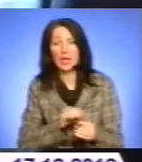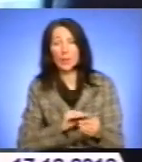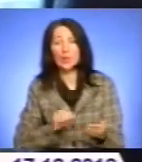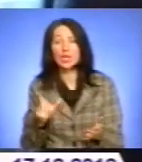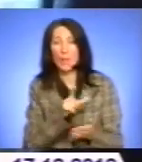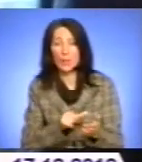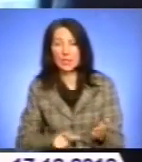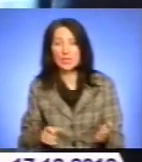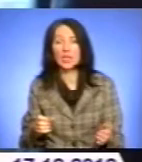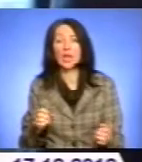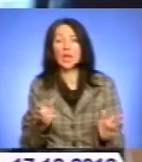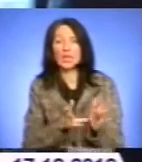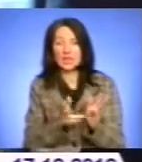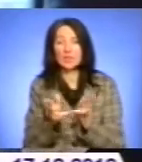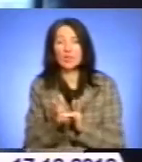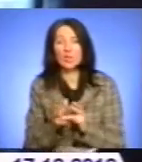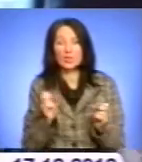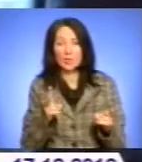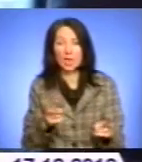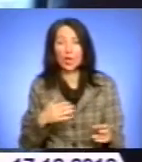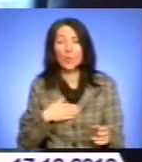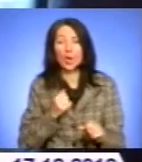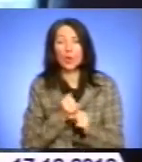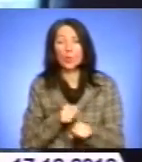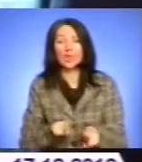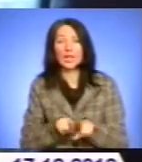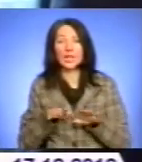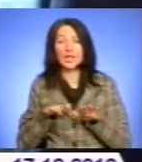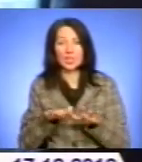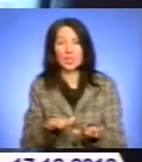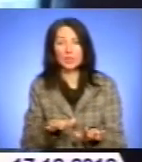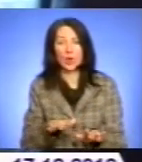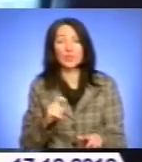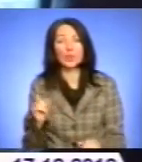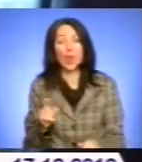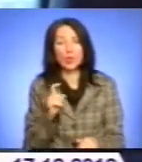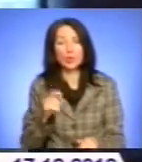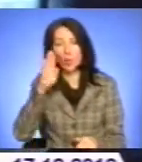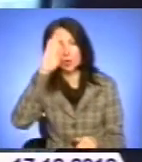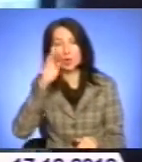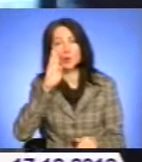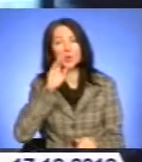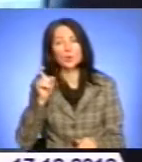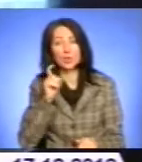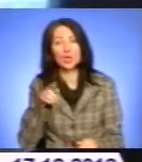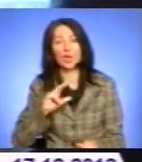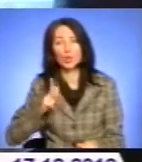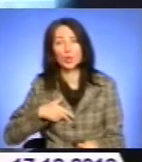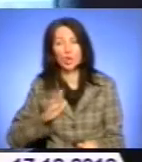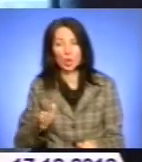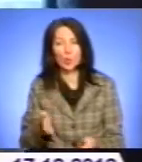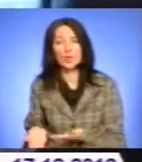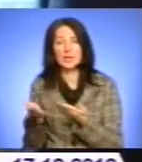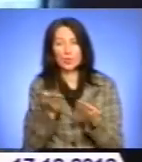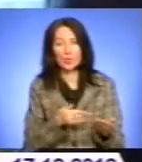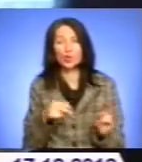ми робимо таке дійство, значить, господар, господиня, донечка буде,